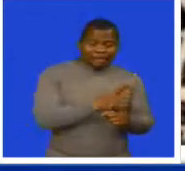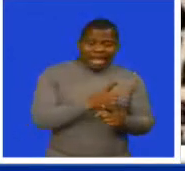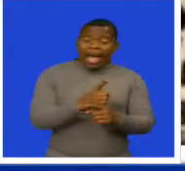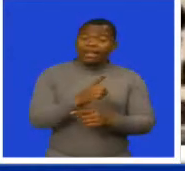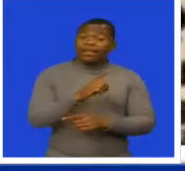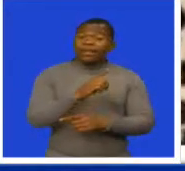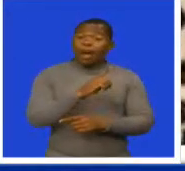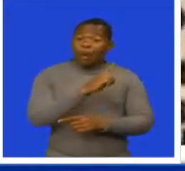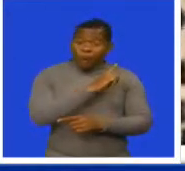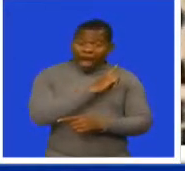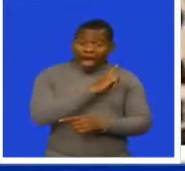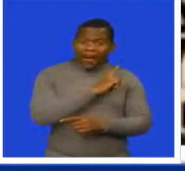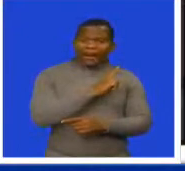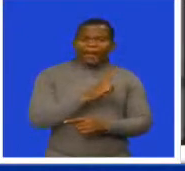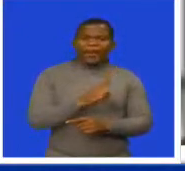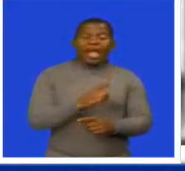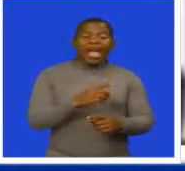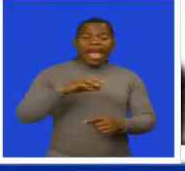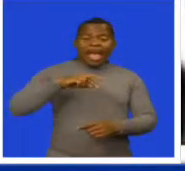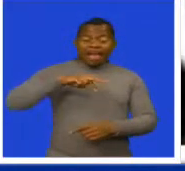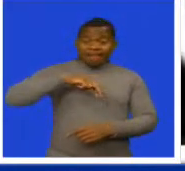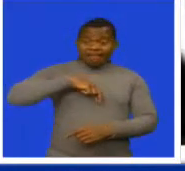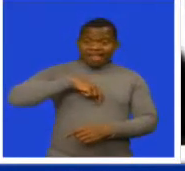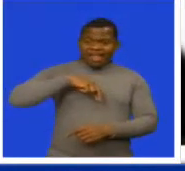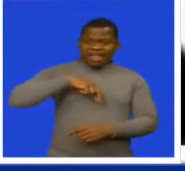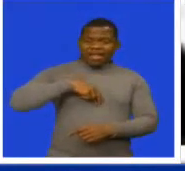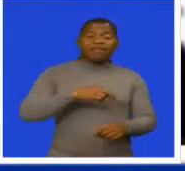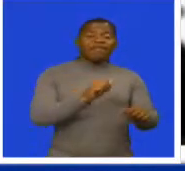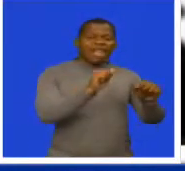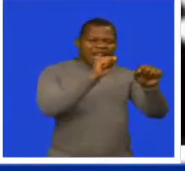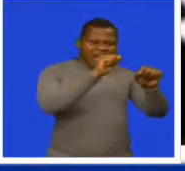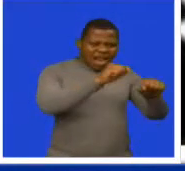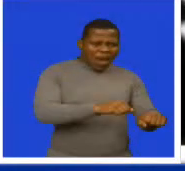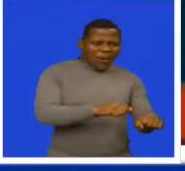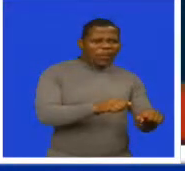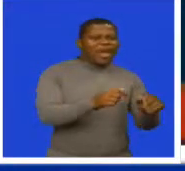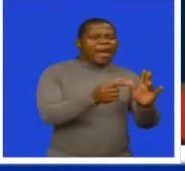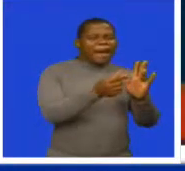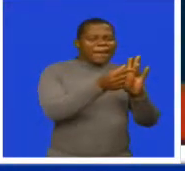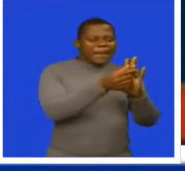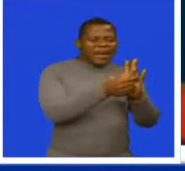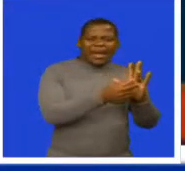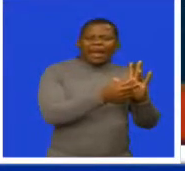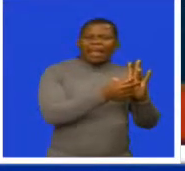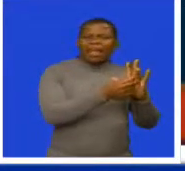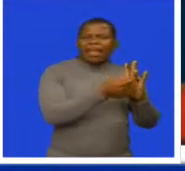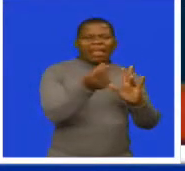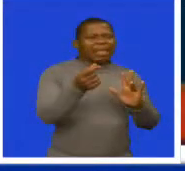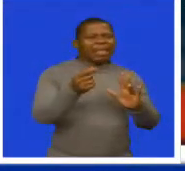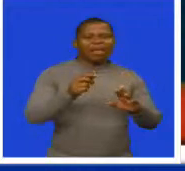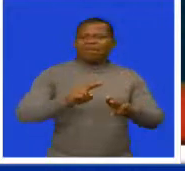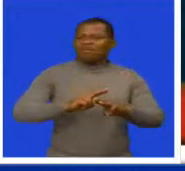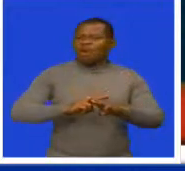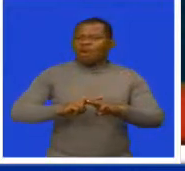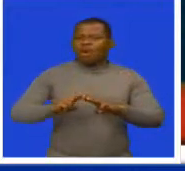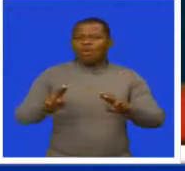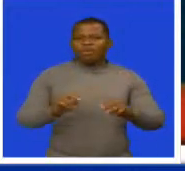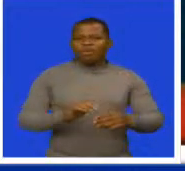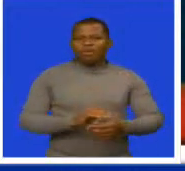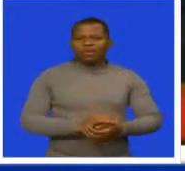ubese uyachaza ngemidamo leyendiwa live kucetha kuhlukubetana ngetebulili. Ngikubambisana mhlambe nekusithwa ndlihlangano